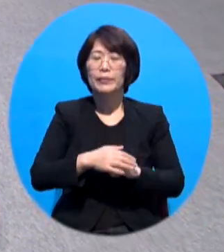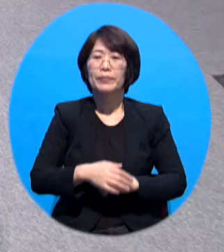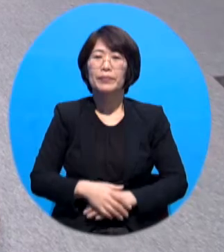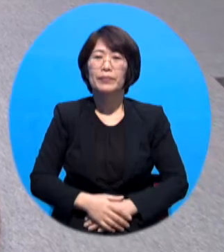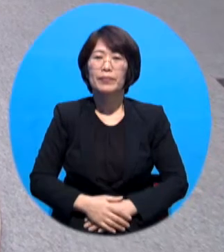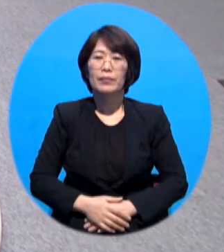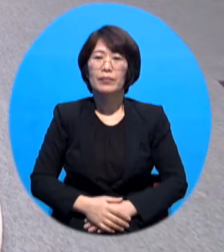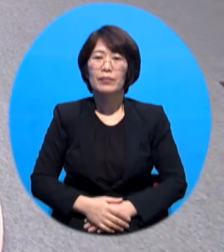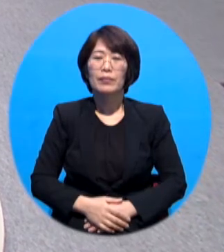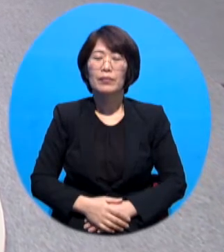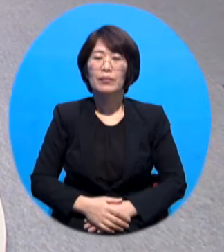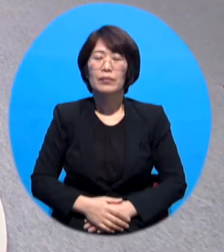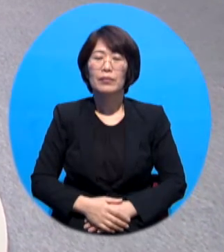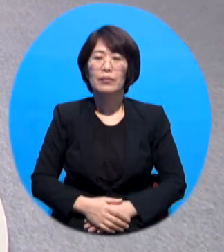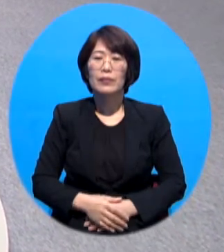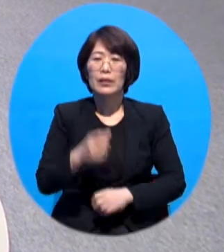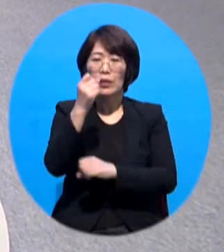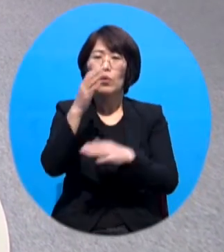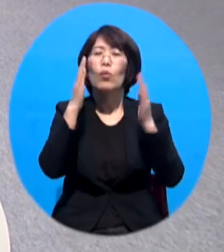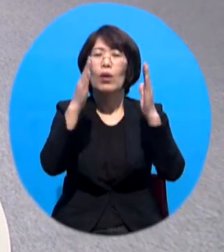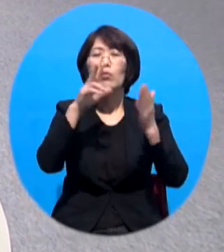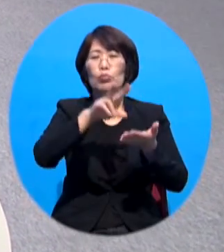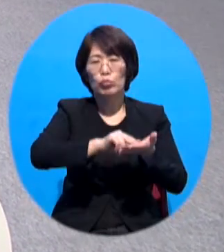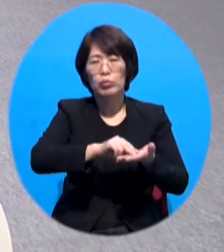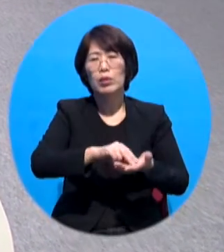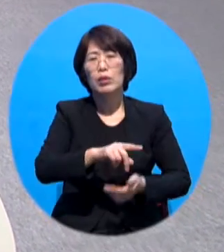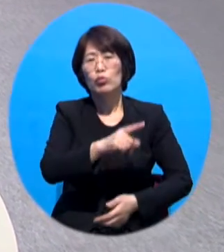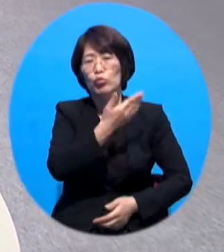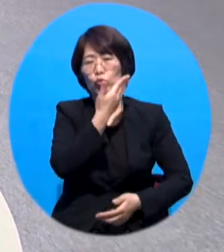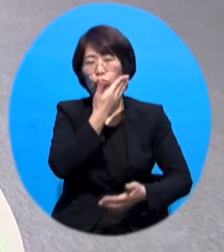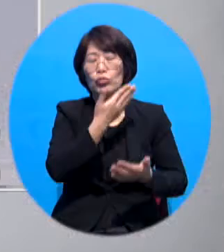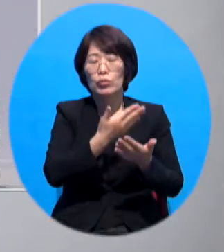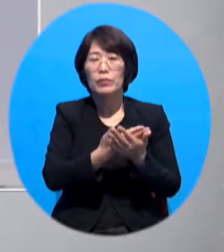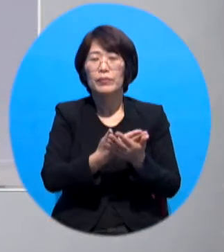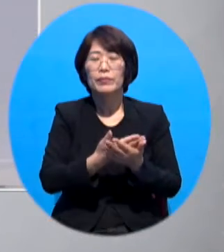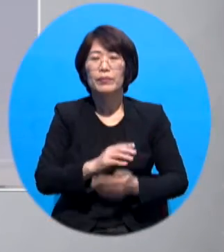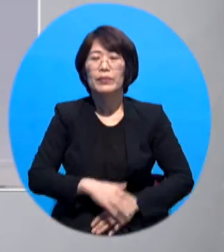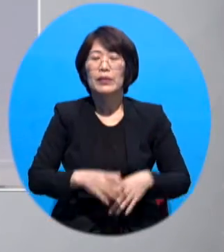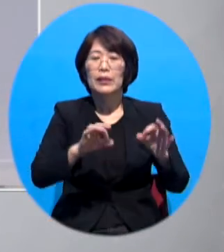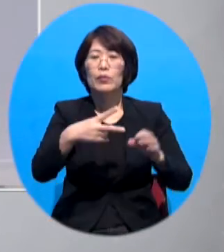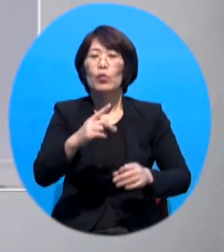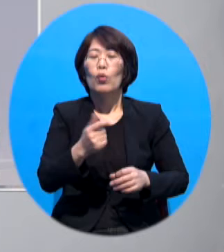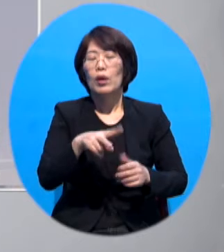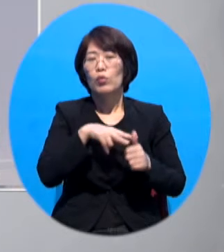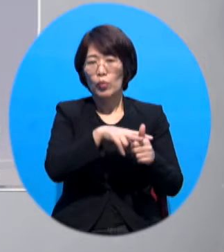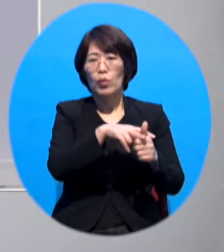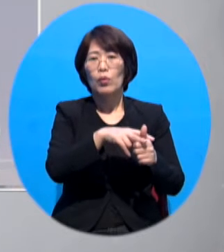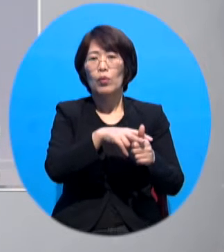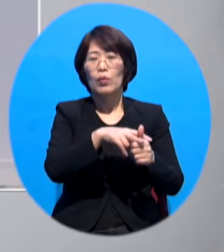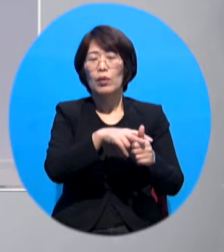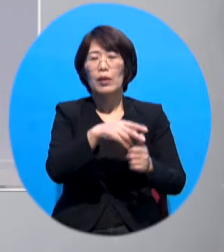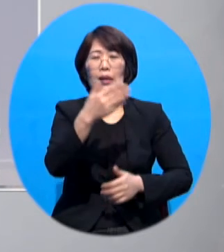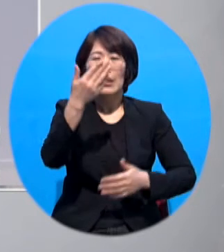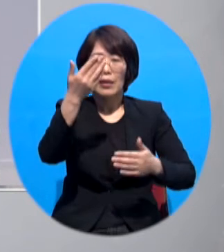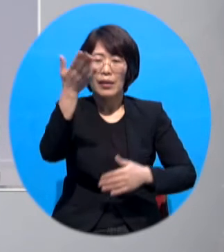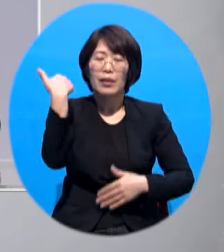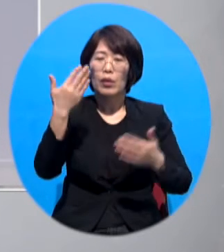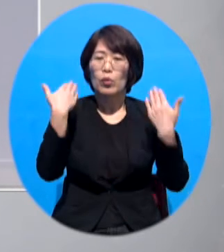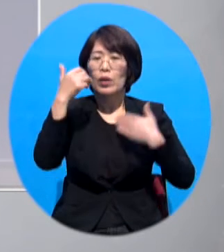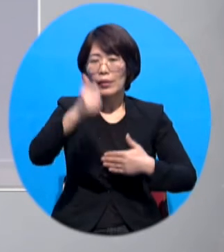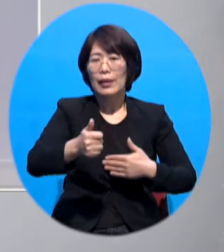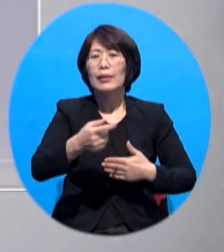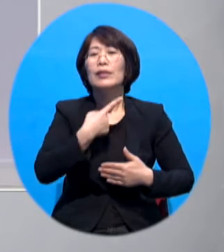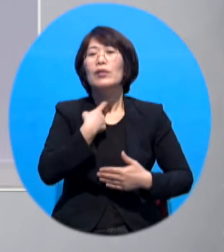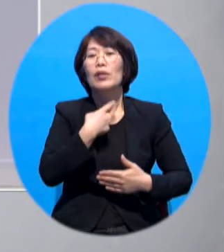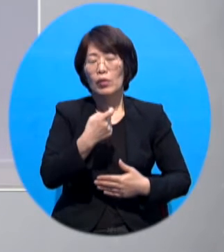입니다 계 기 청류 문제 대단히 중요하죠 으 균도 회복해서 교장 3 엡 계실 때에 많은 노력하고